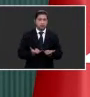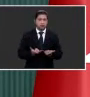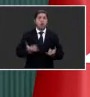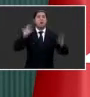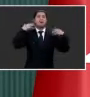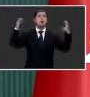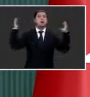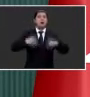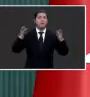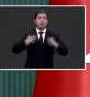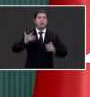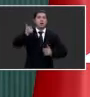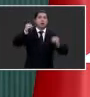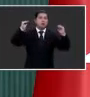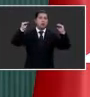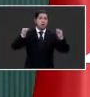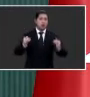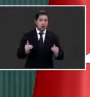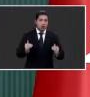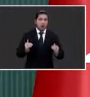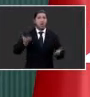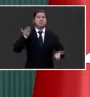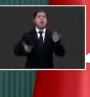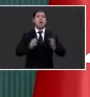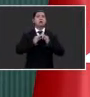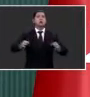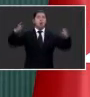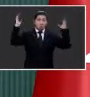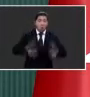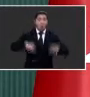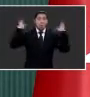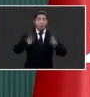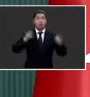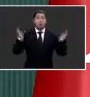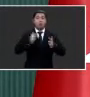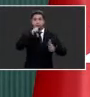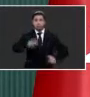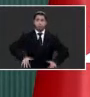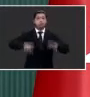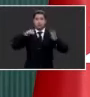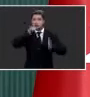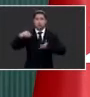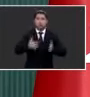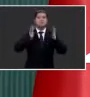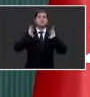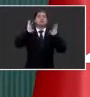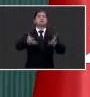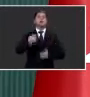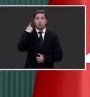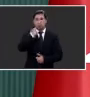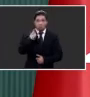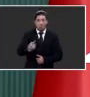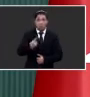yağışların düşeceğini dengesiz yağışlar sebebiyle taşkınların çoğalacağına